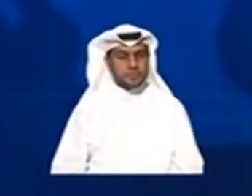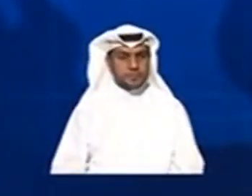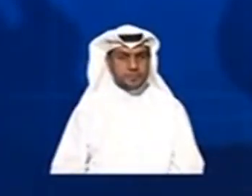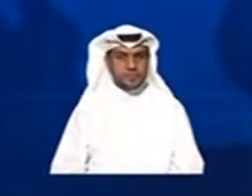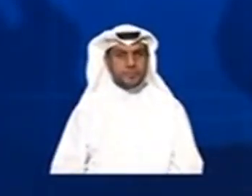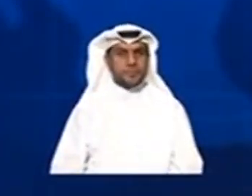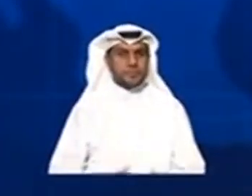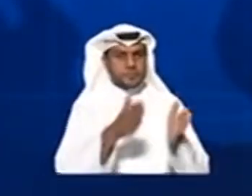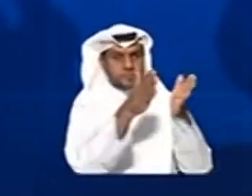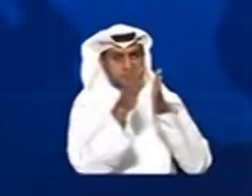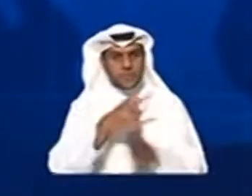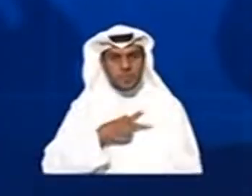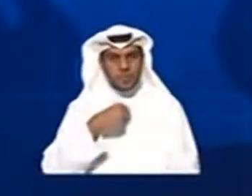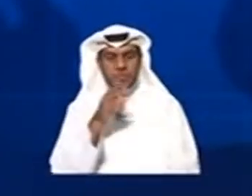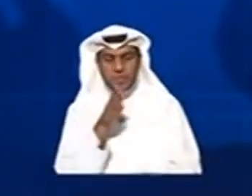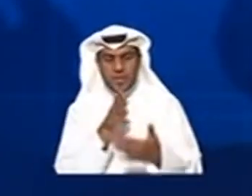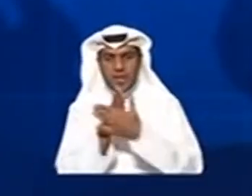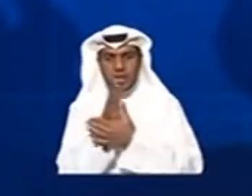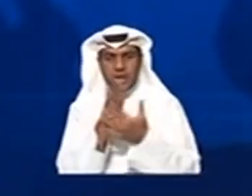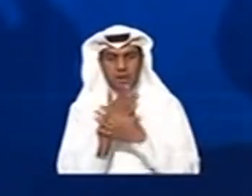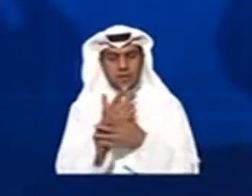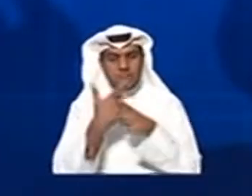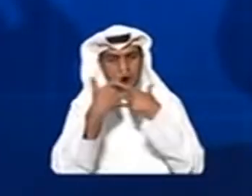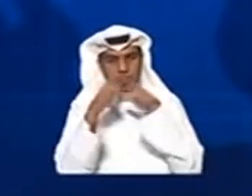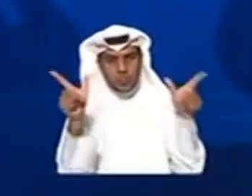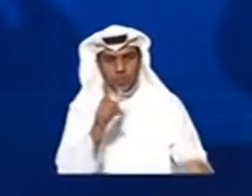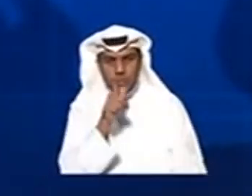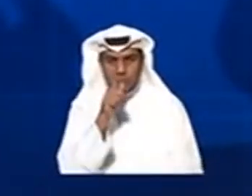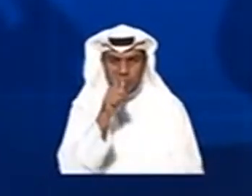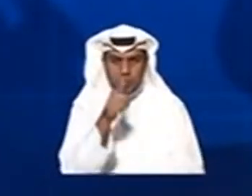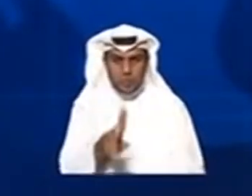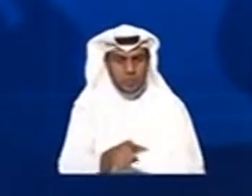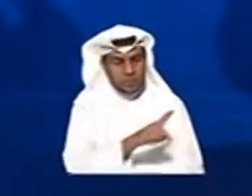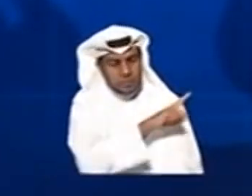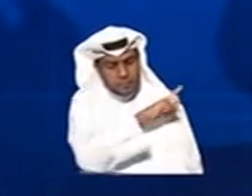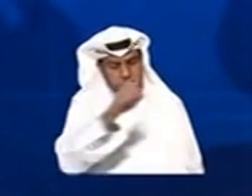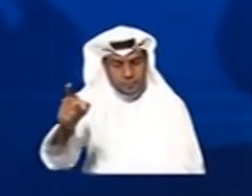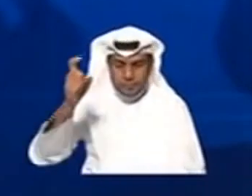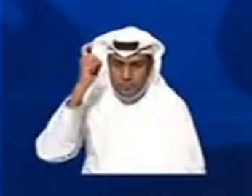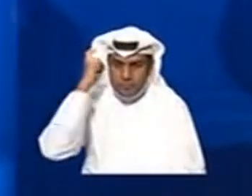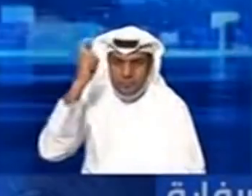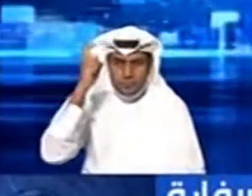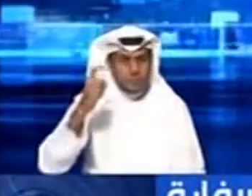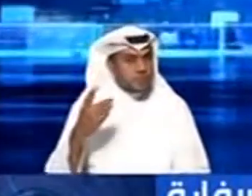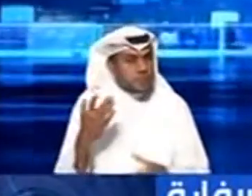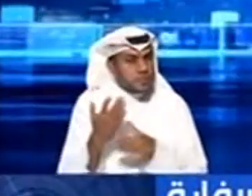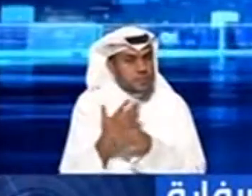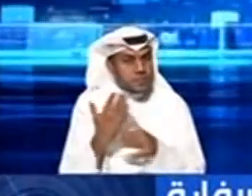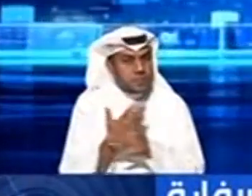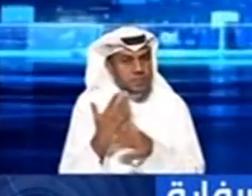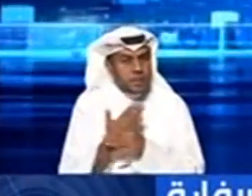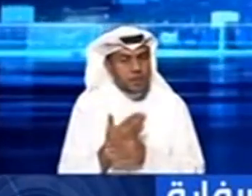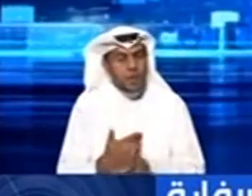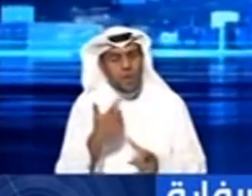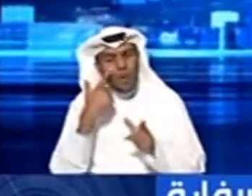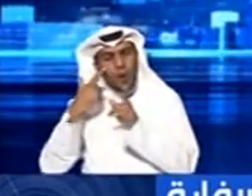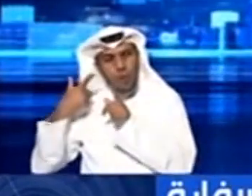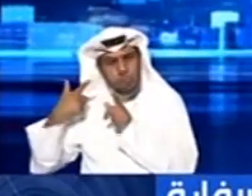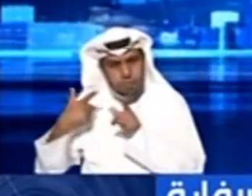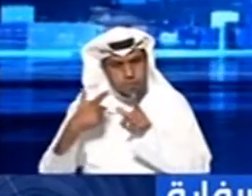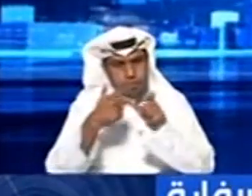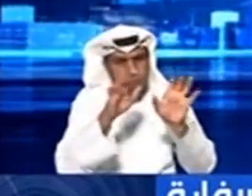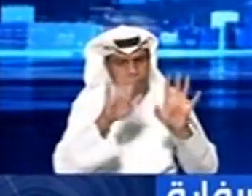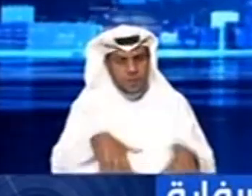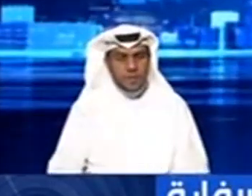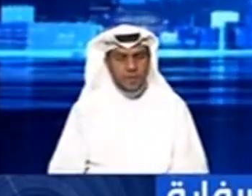أعربت وزارة الخارجية في بيان لها عن إدانتها واستنكارها الشديدين لحادث إطلاق النار الذي استهدف مقر